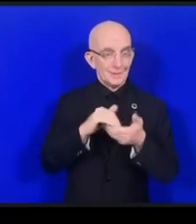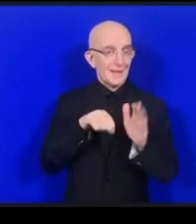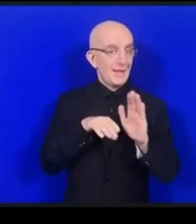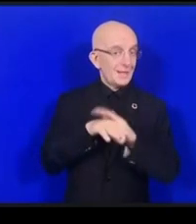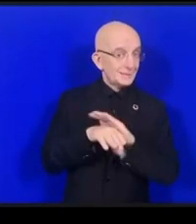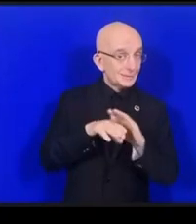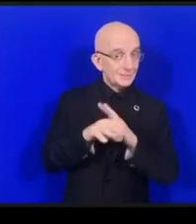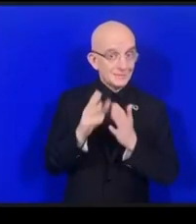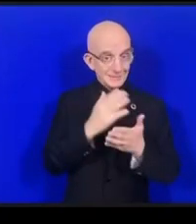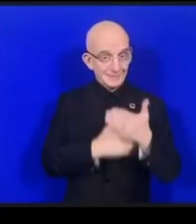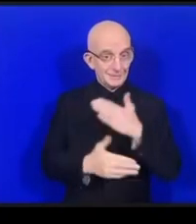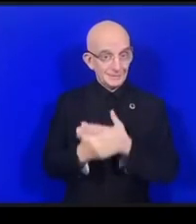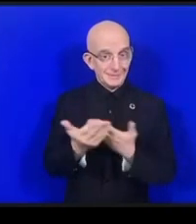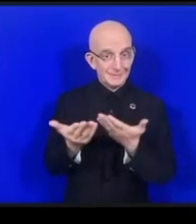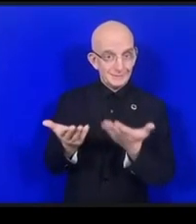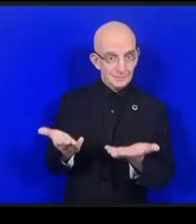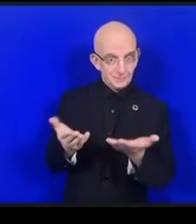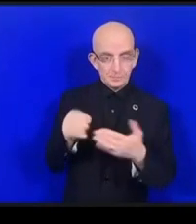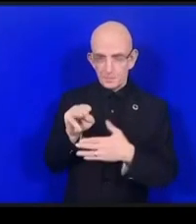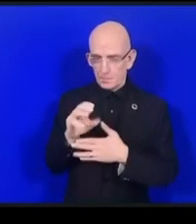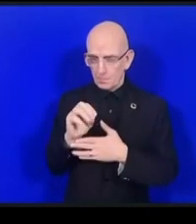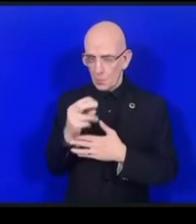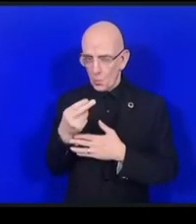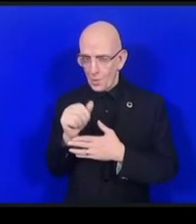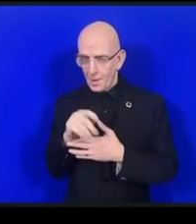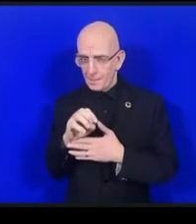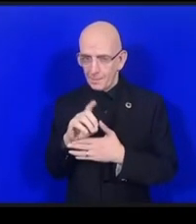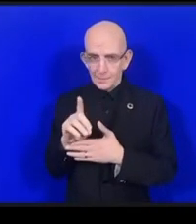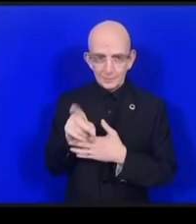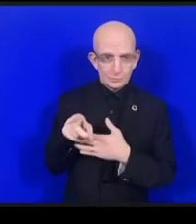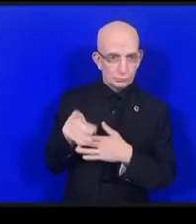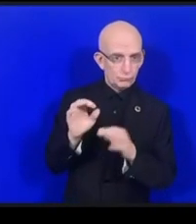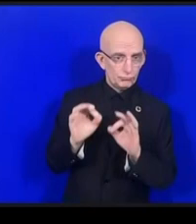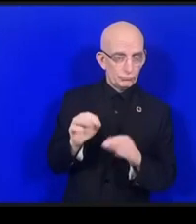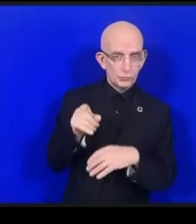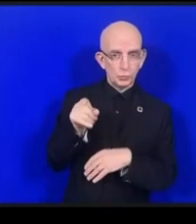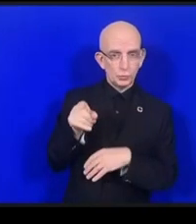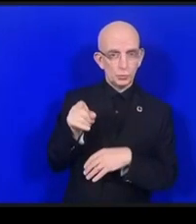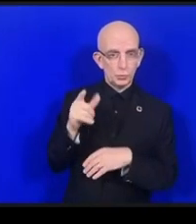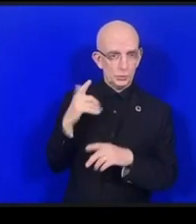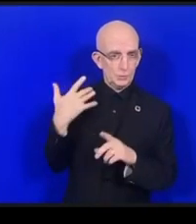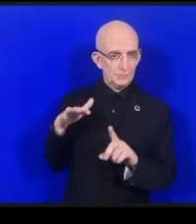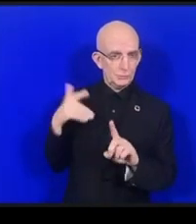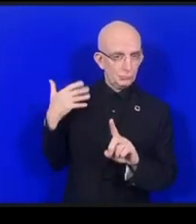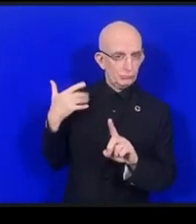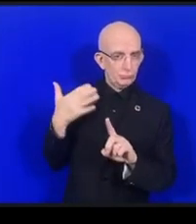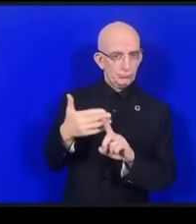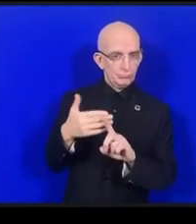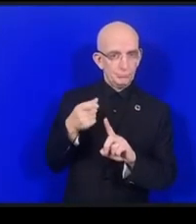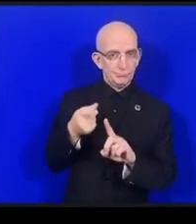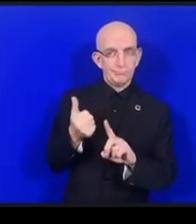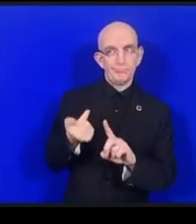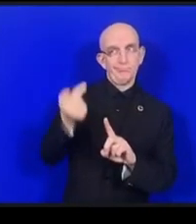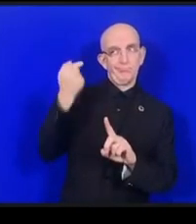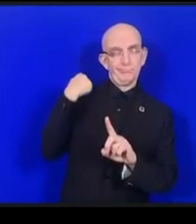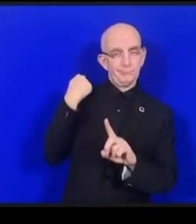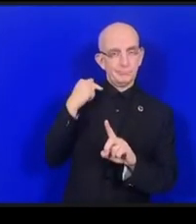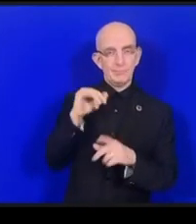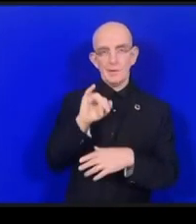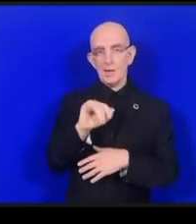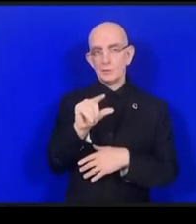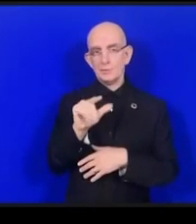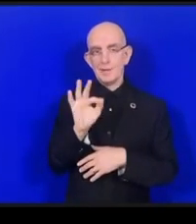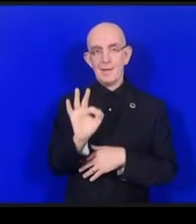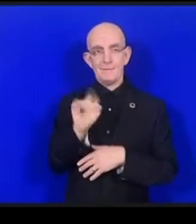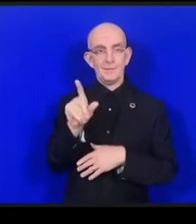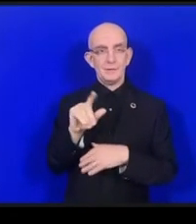инвалидности Мухаммад Вы Вы работаете уже несколько лет это одна из самых ранних динамичных